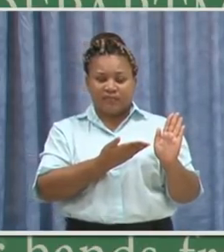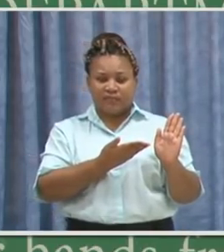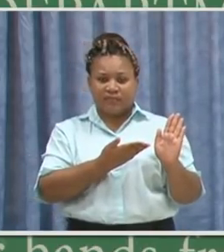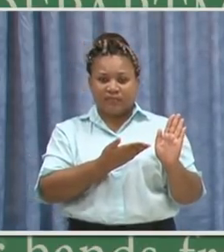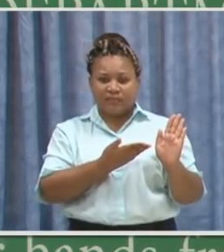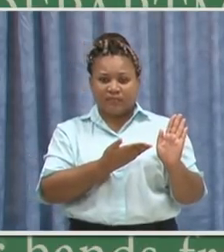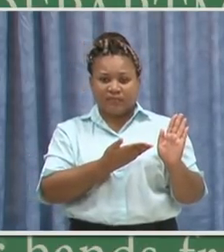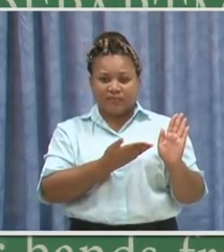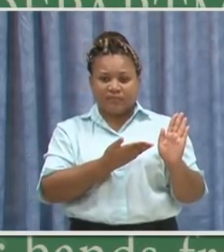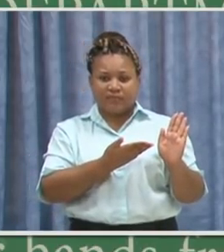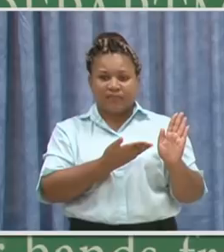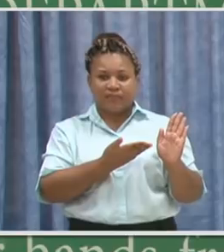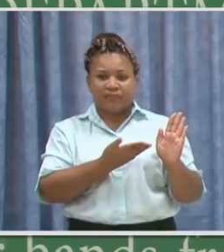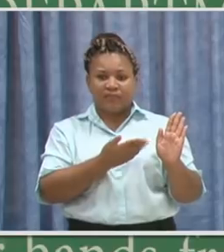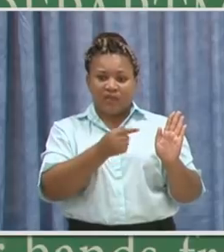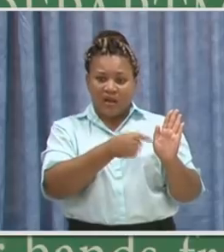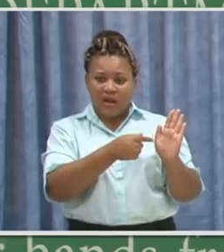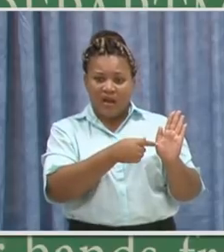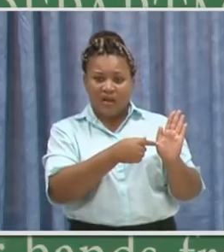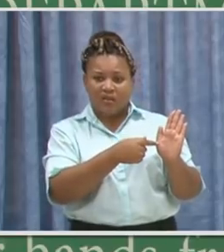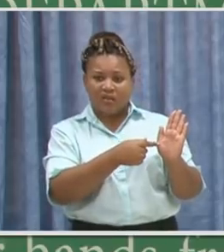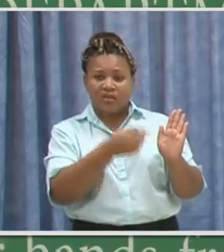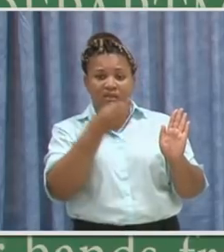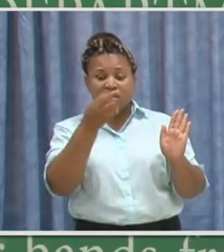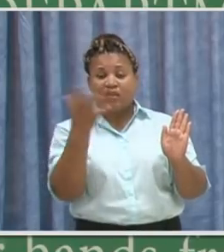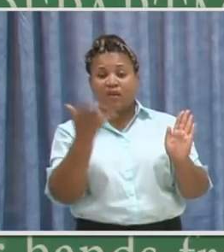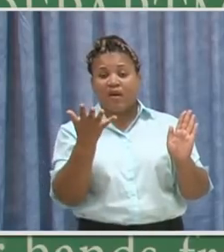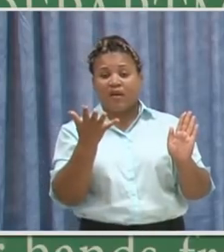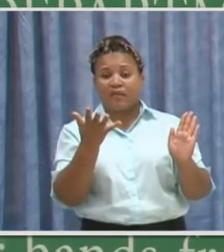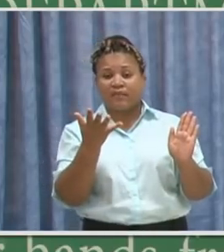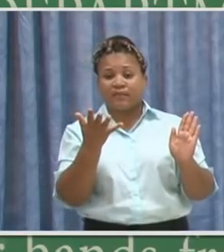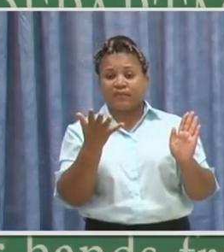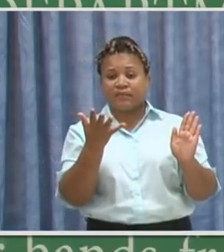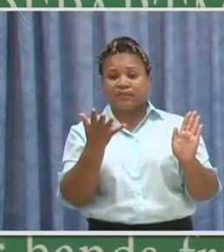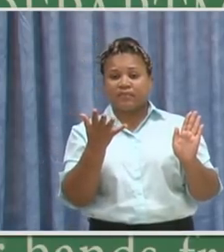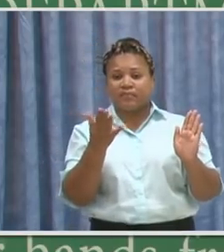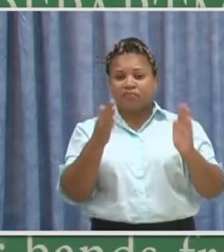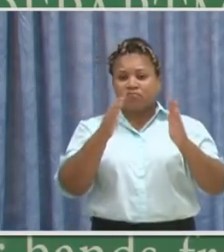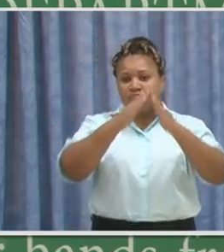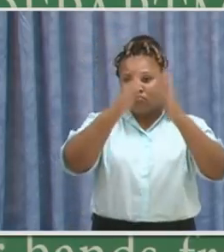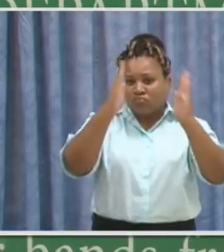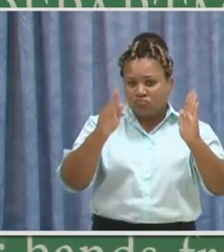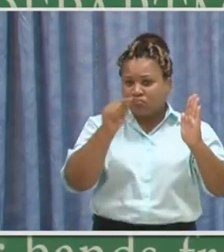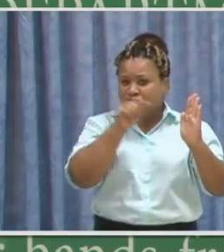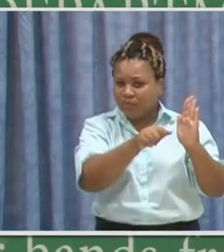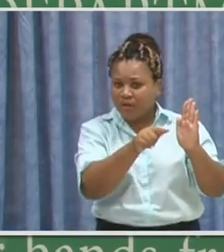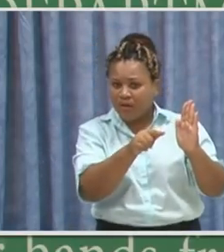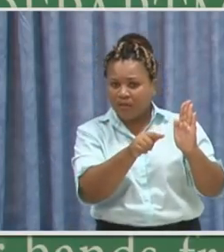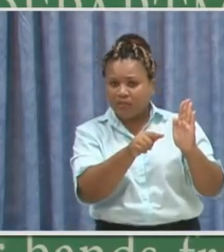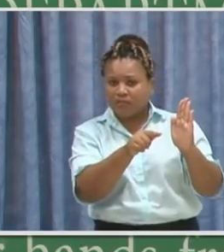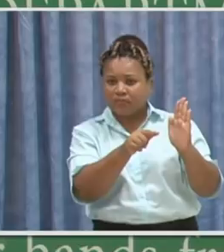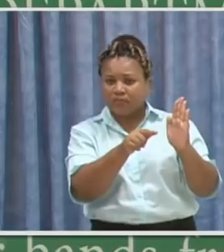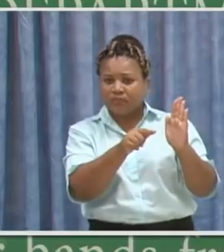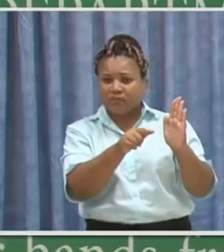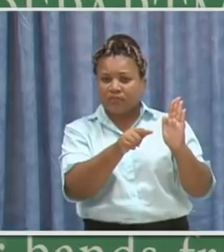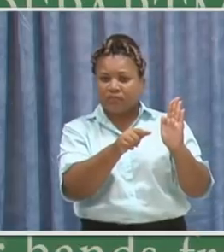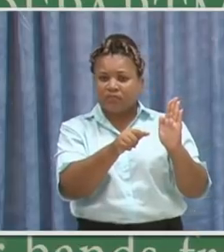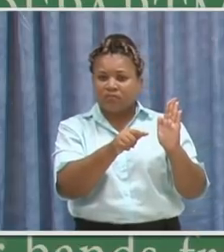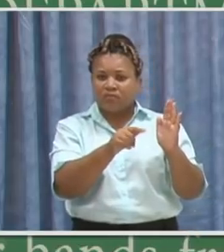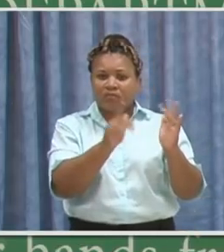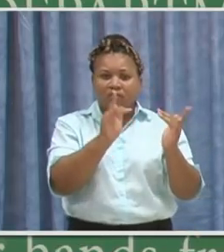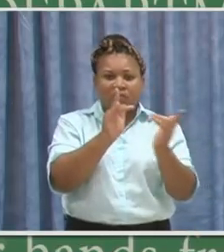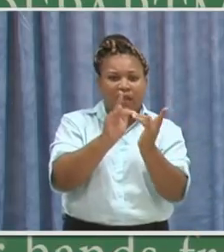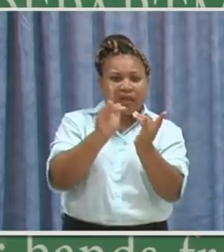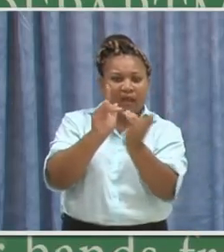un travailleur construction est capable de vivre là-dedans. Et ça est 4,65 mètres carrés. Ceci pas mettre sa